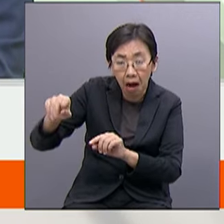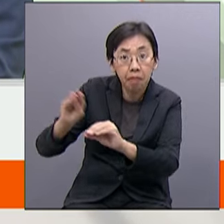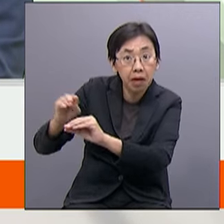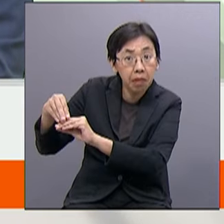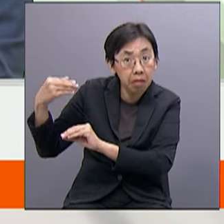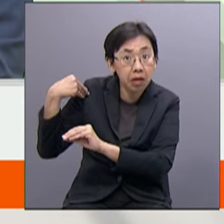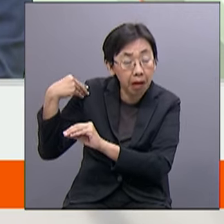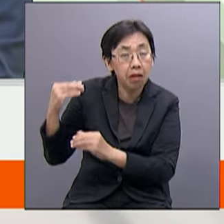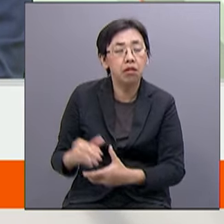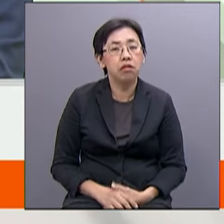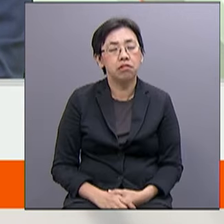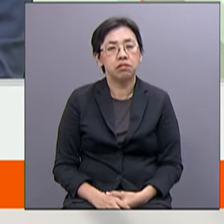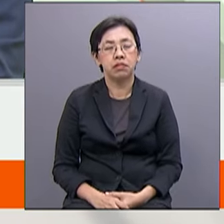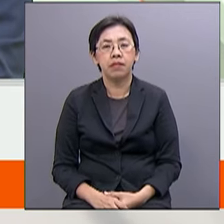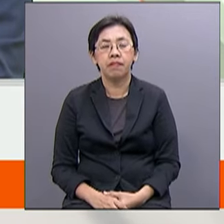ณขณะนี้นะคะ